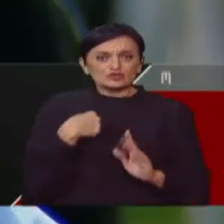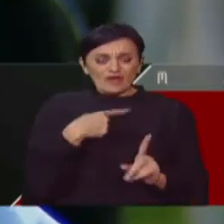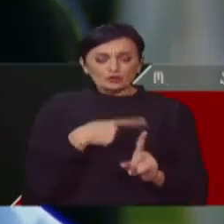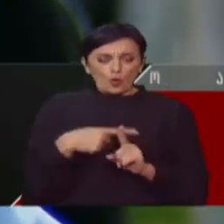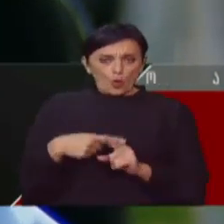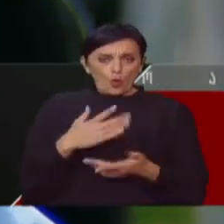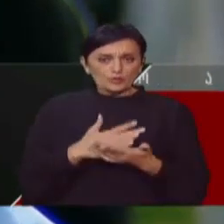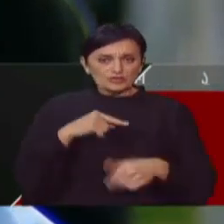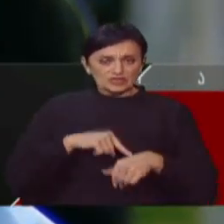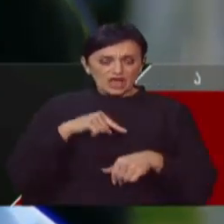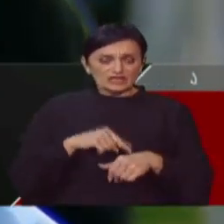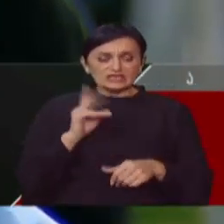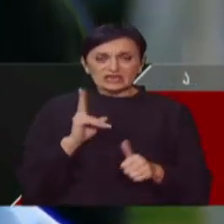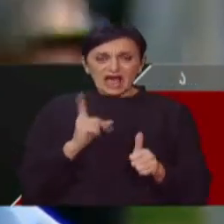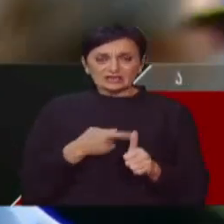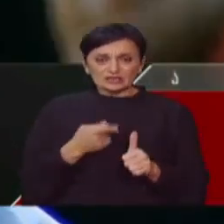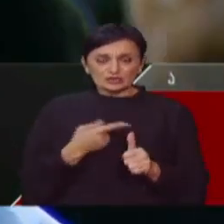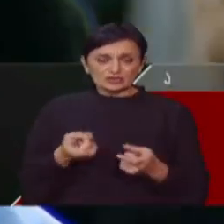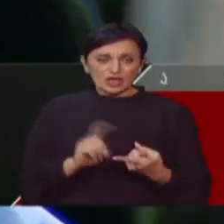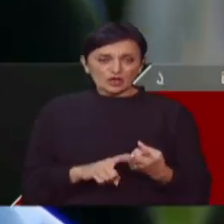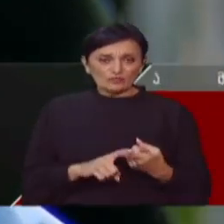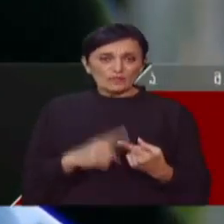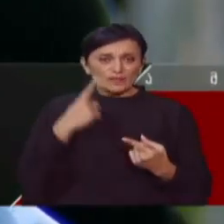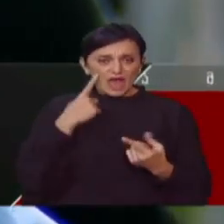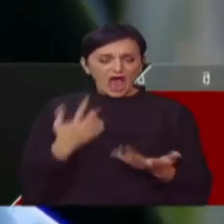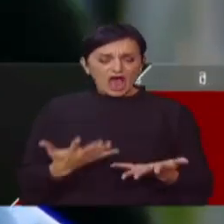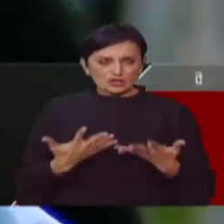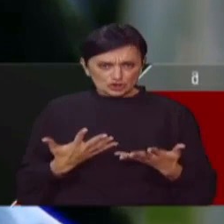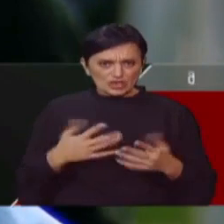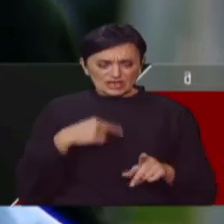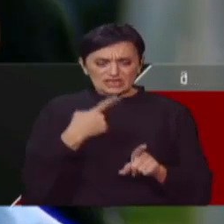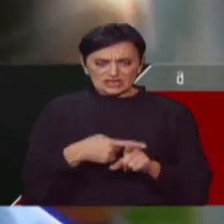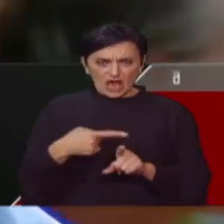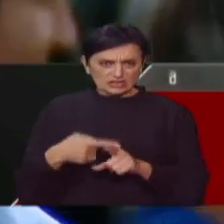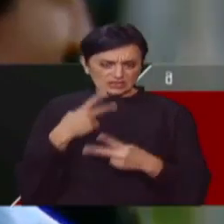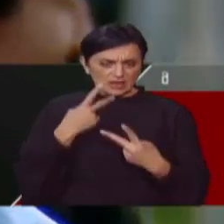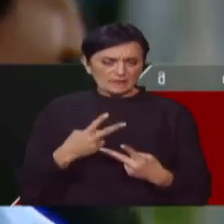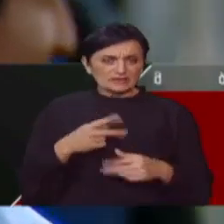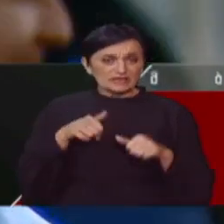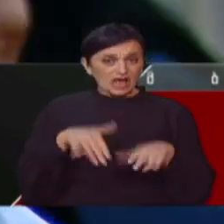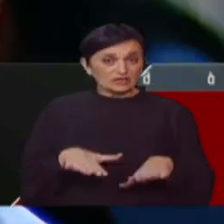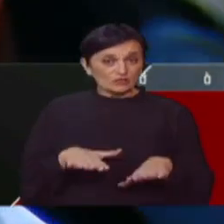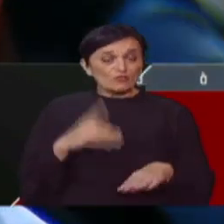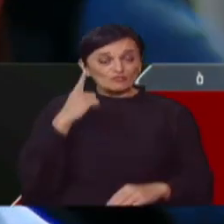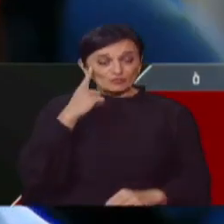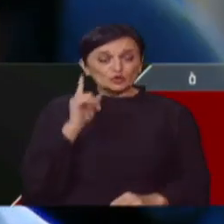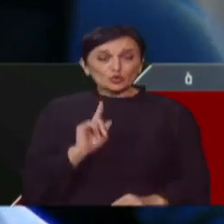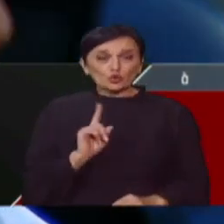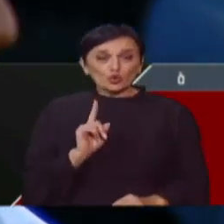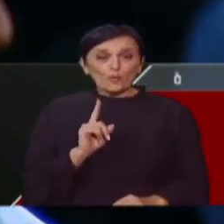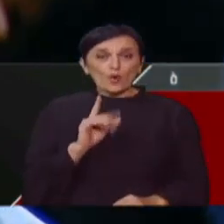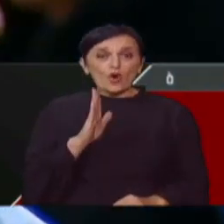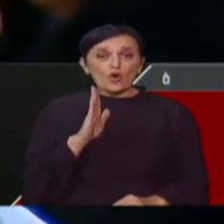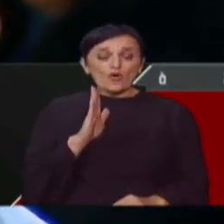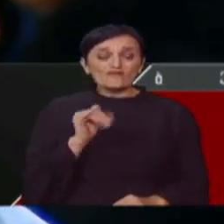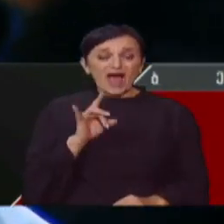ვართ განწყობილი კანდიდატის სტატუსთან დაკავშირებით, აშკარად მწკიფდება დადებითი გადაწყვეტილება და ვფიქრობთ, რომ ოლივერ